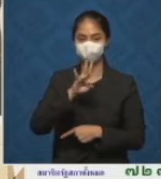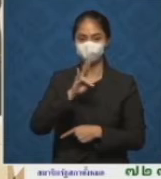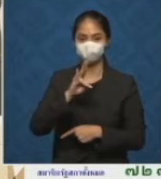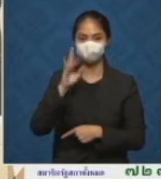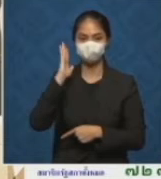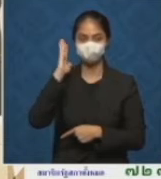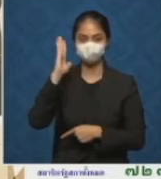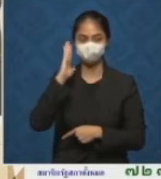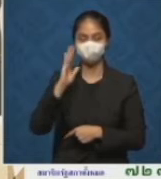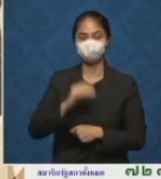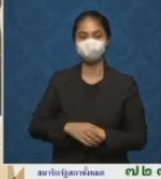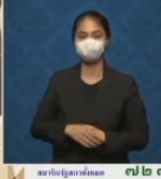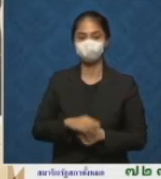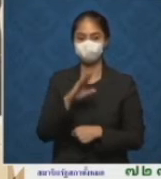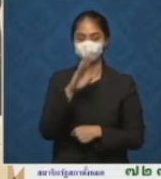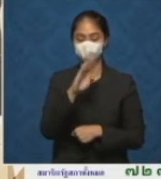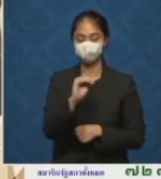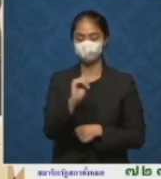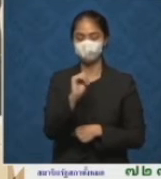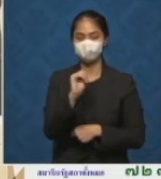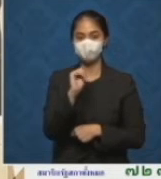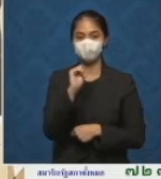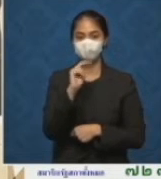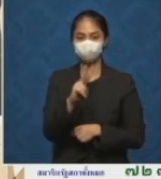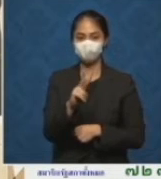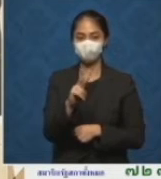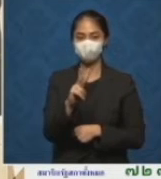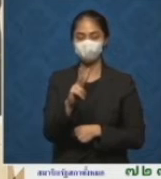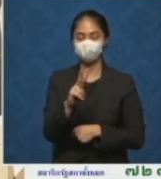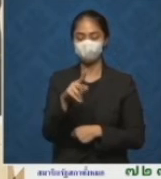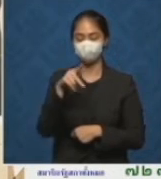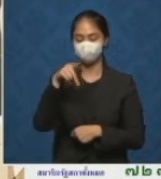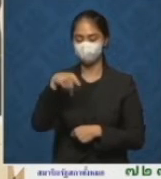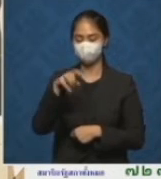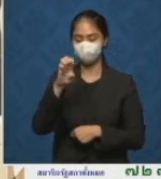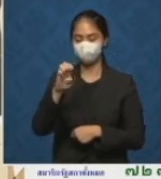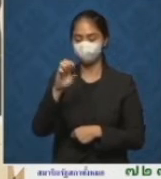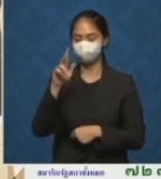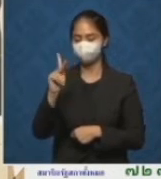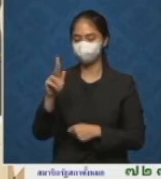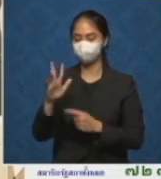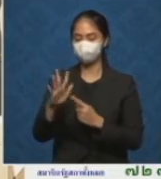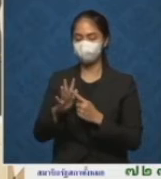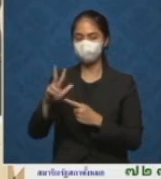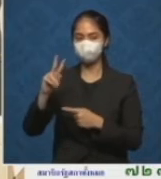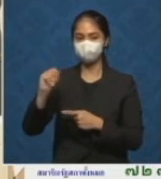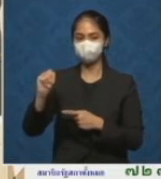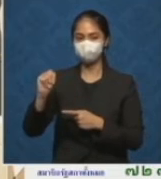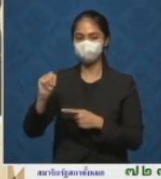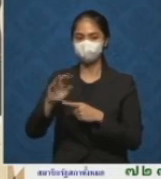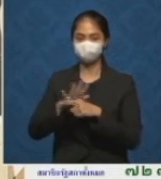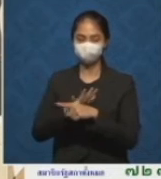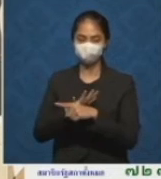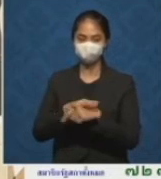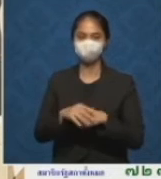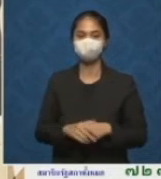าดา42นางสาวพิมพ์การกีรติวิภาปกร